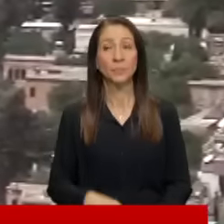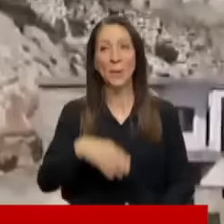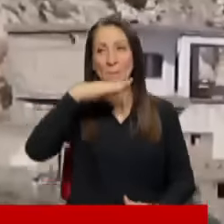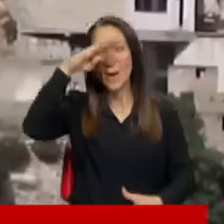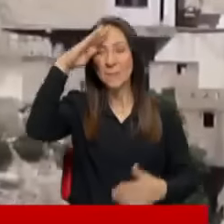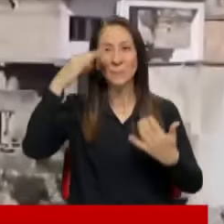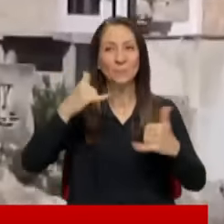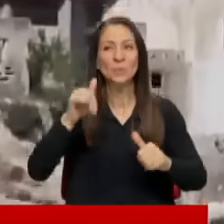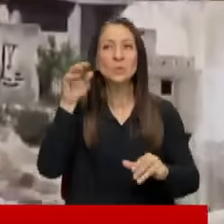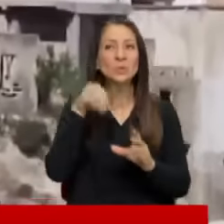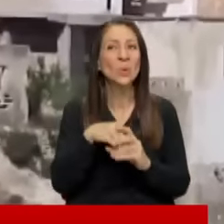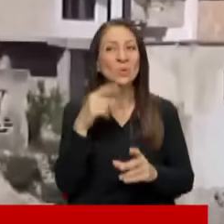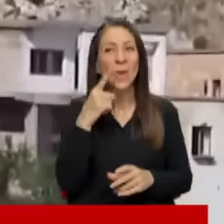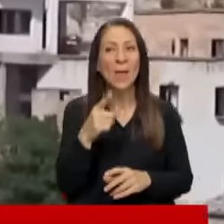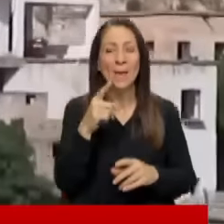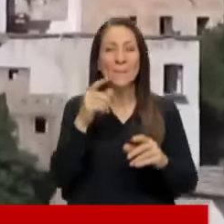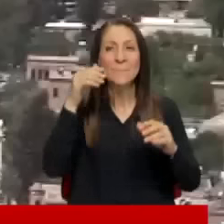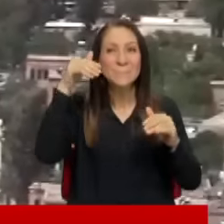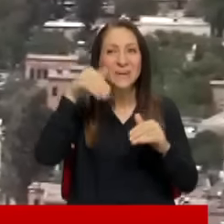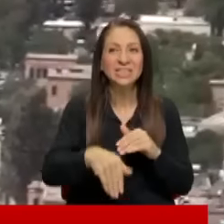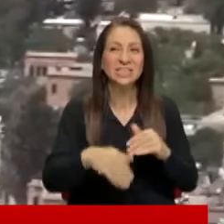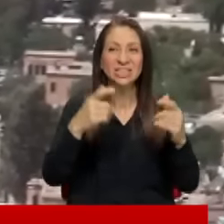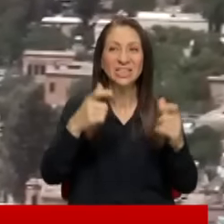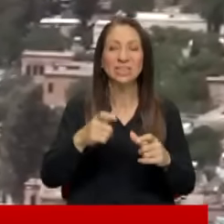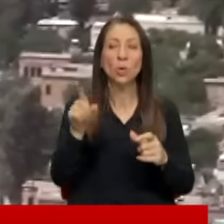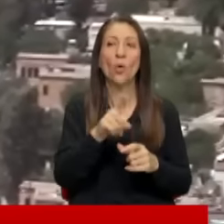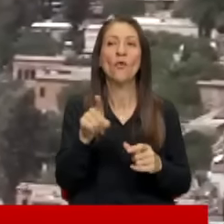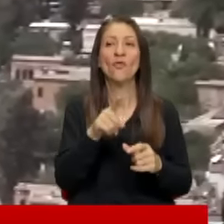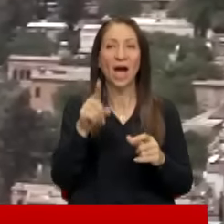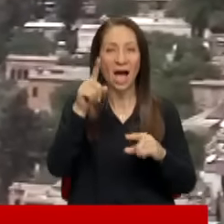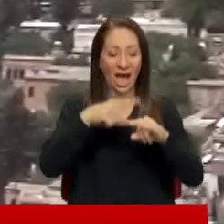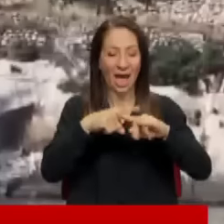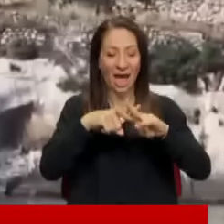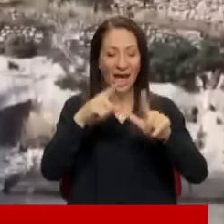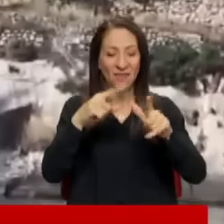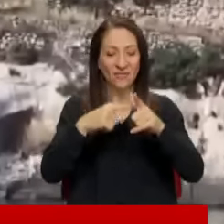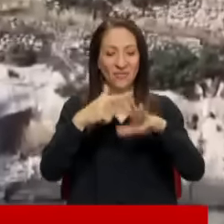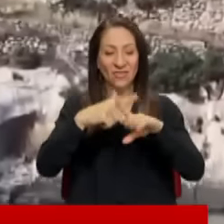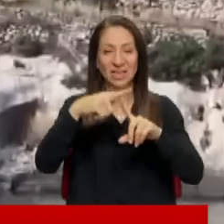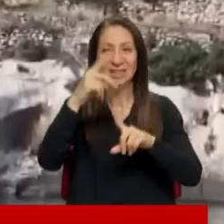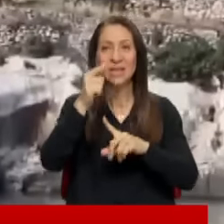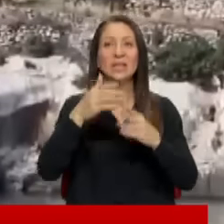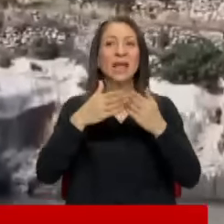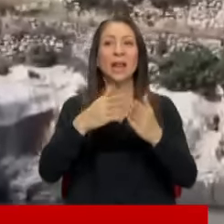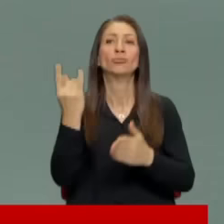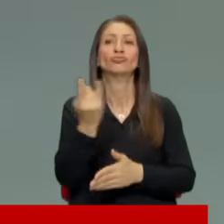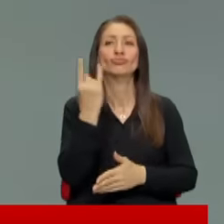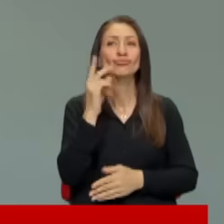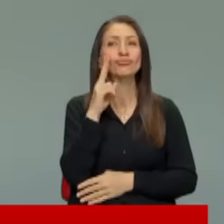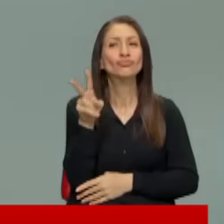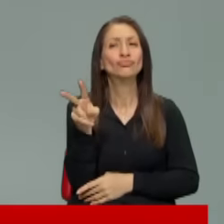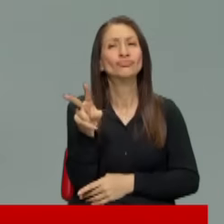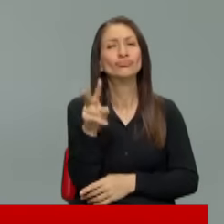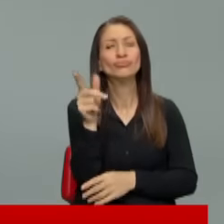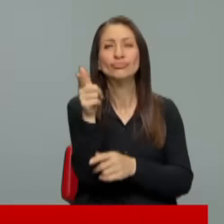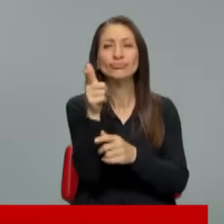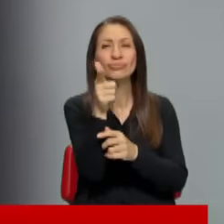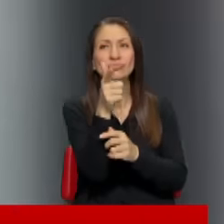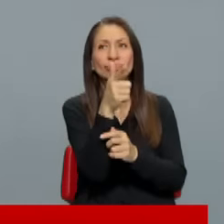Bayram tatilinin son gününde batık şehir olarak bilinen Şanlıurfa Halfeti'de tekneler turdaydı. Manzarayı